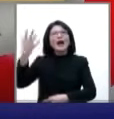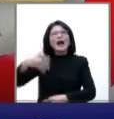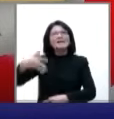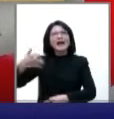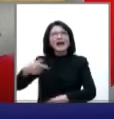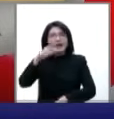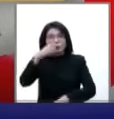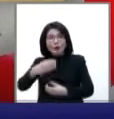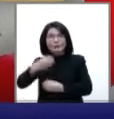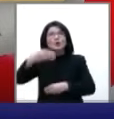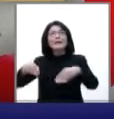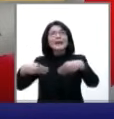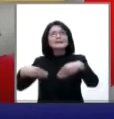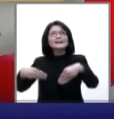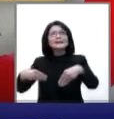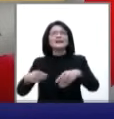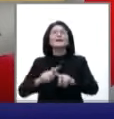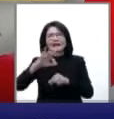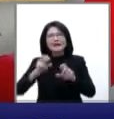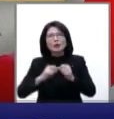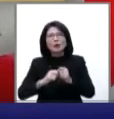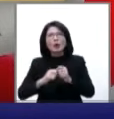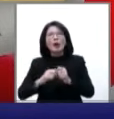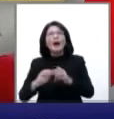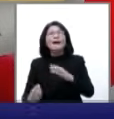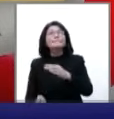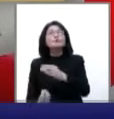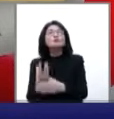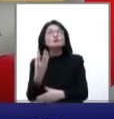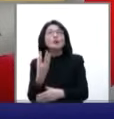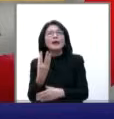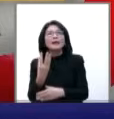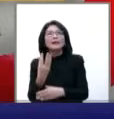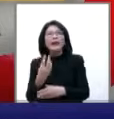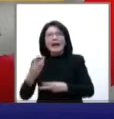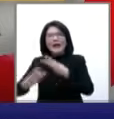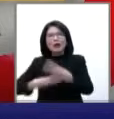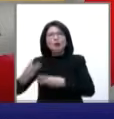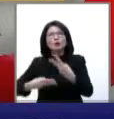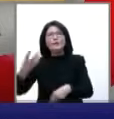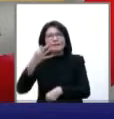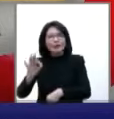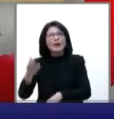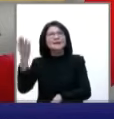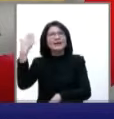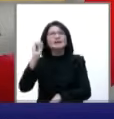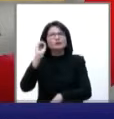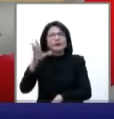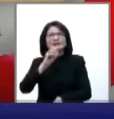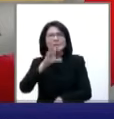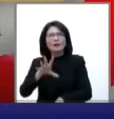eh santainya cakimin kemudian bisa juga membalas jadi ini kalau kita lihat bahwa sekarang ini sudah lebih